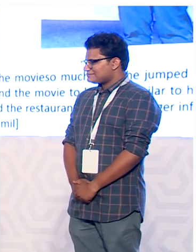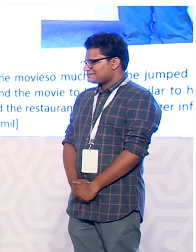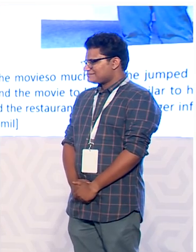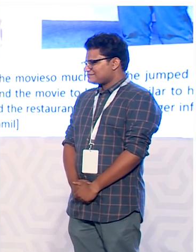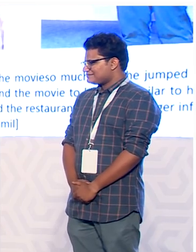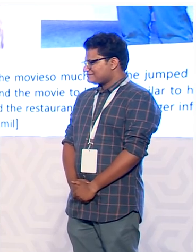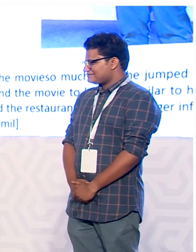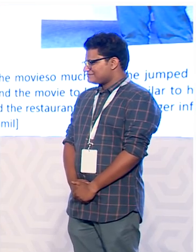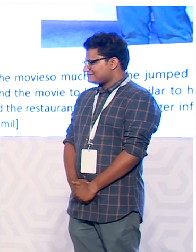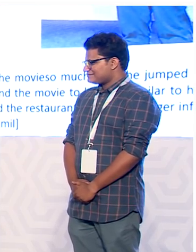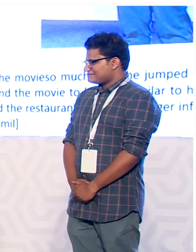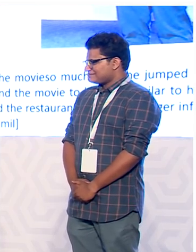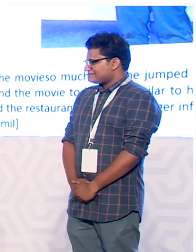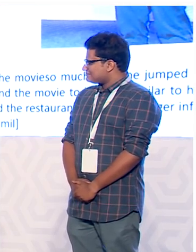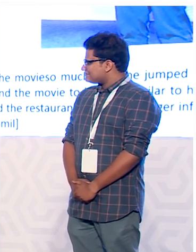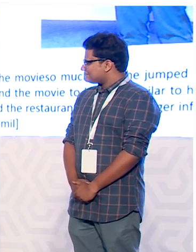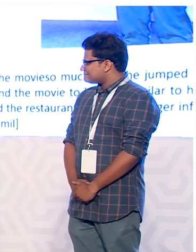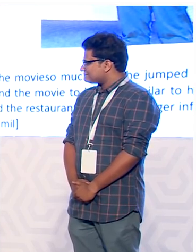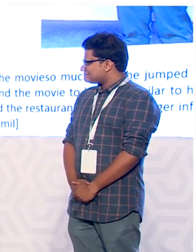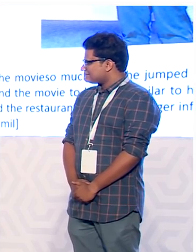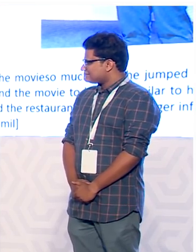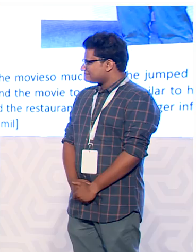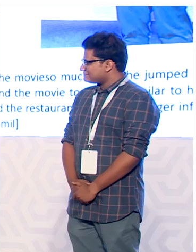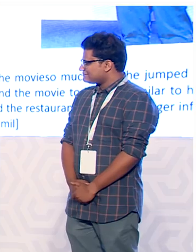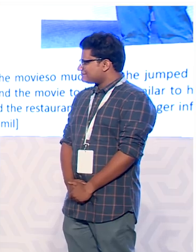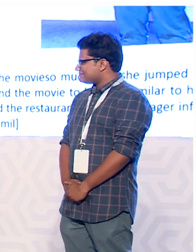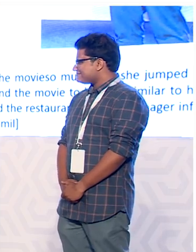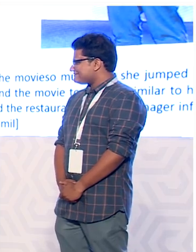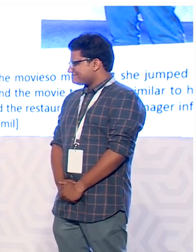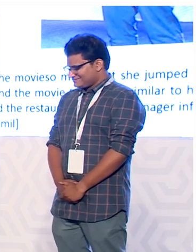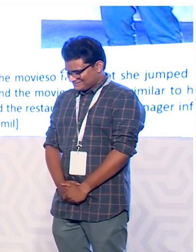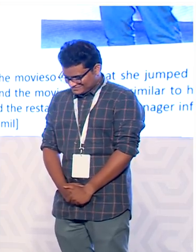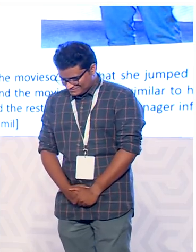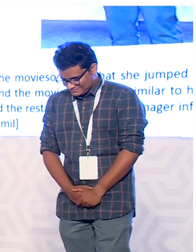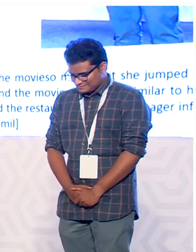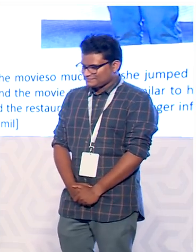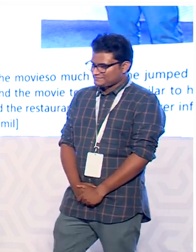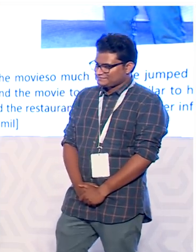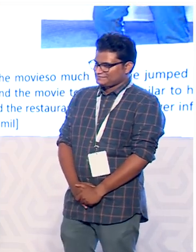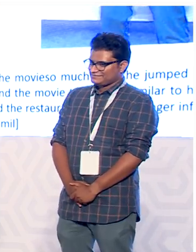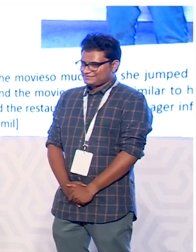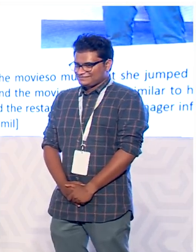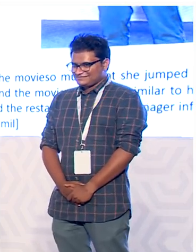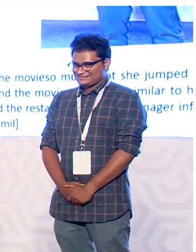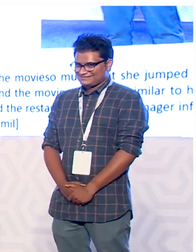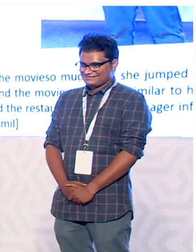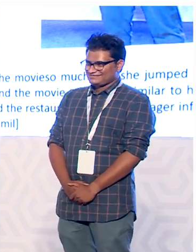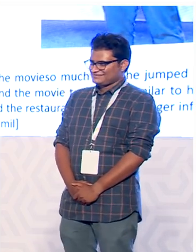சிறகடிக்கும் ஆசை முத்து முத்து ஆசை முடிந்து வைத்த